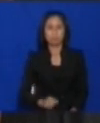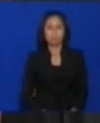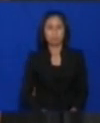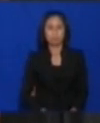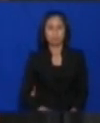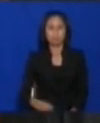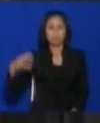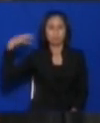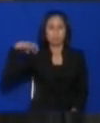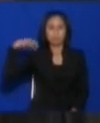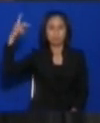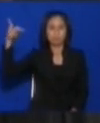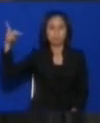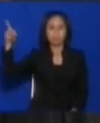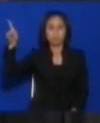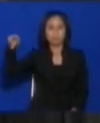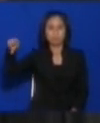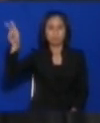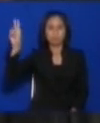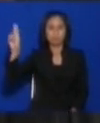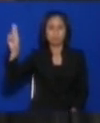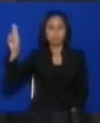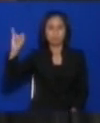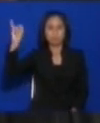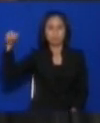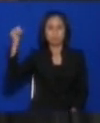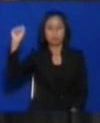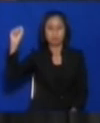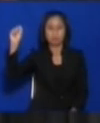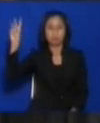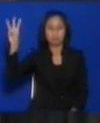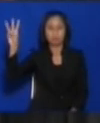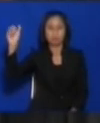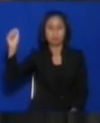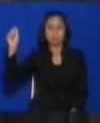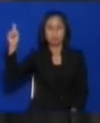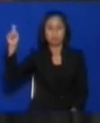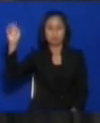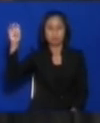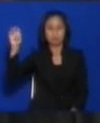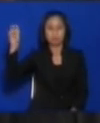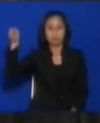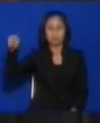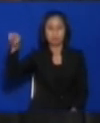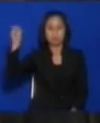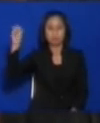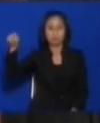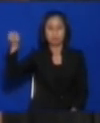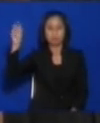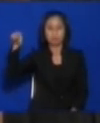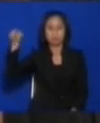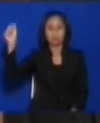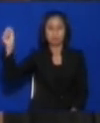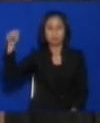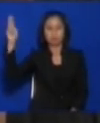Provinsi Jawa Tengah dan seluruh penyelenggara pemilu yang hadir disini yang saya hormati Ketua Panwaslu kota Tegal